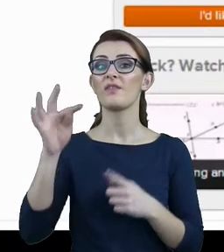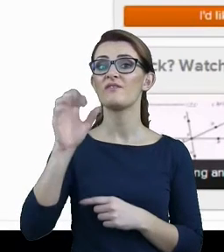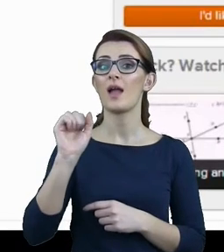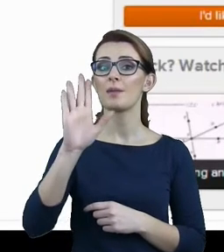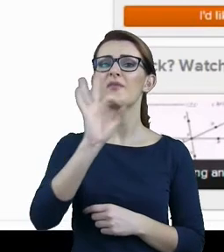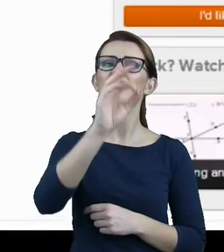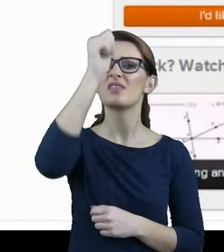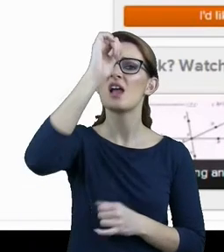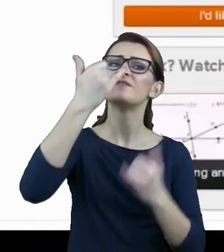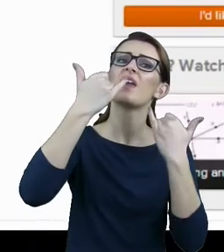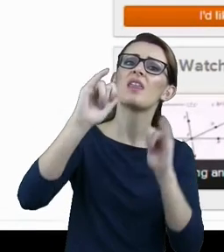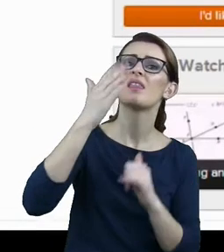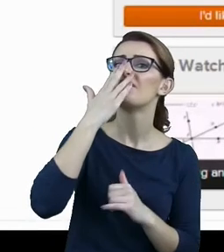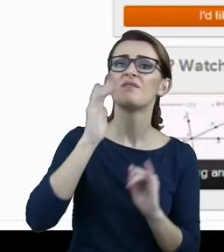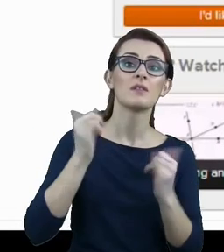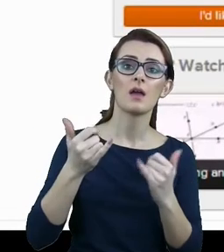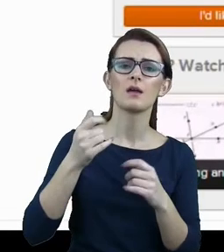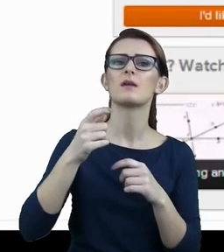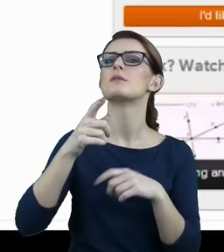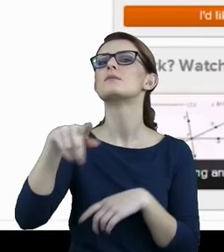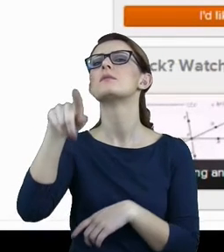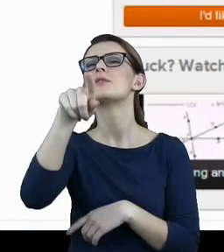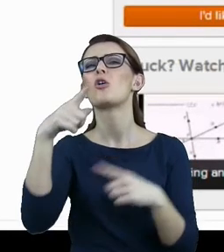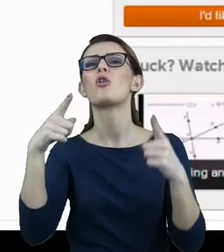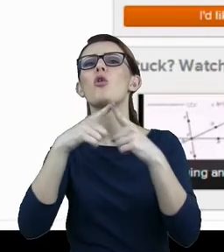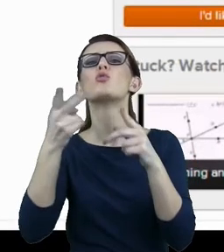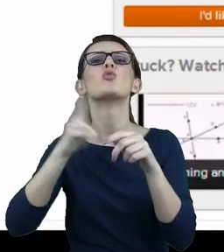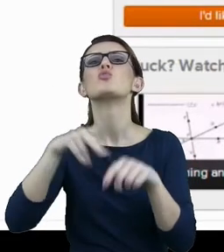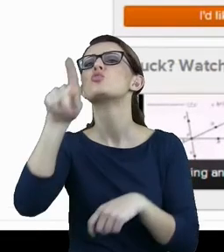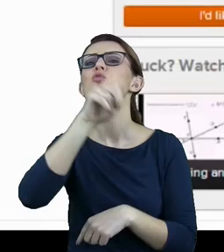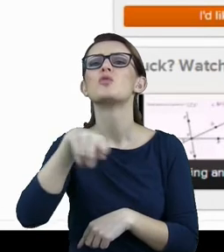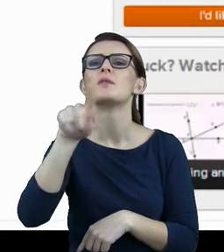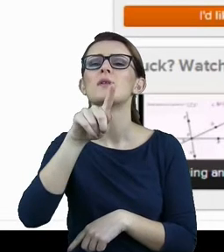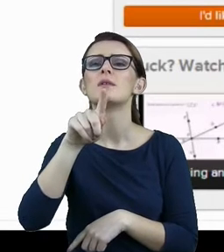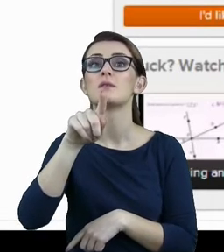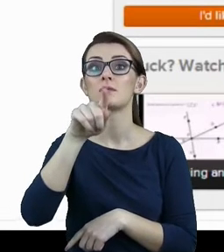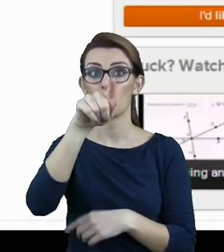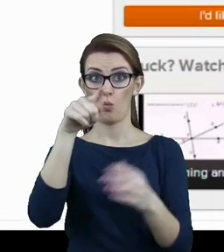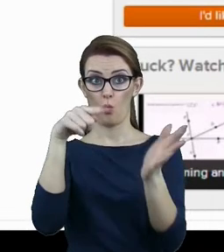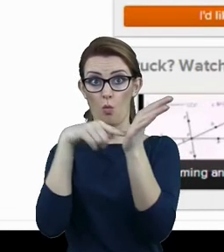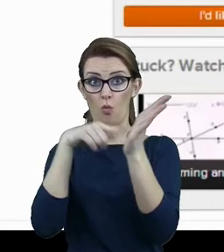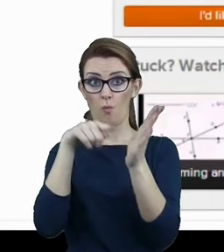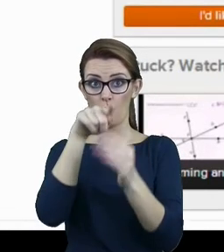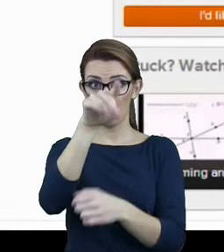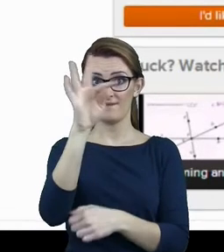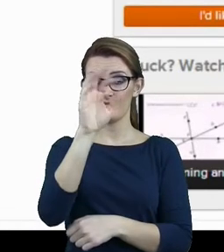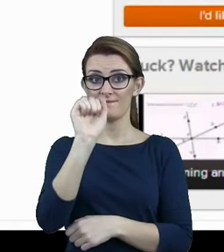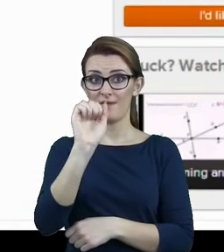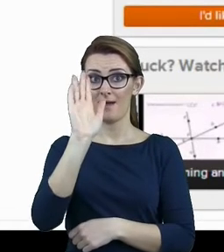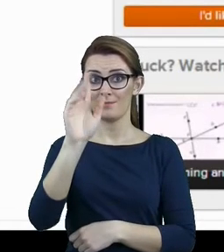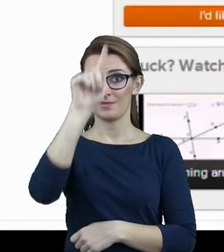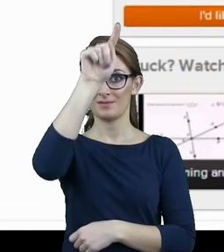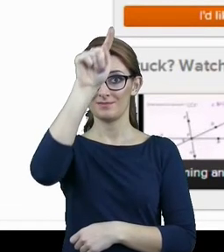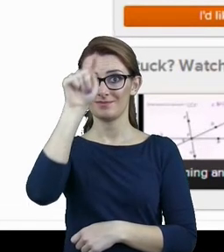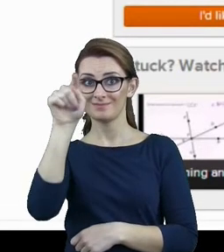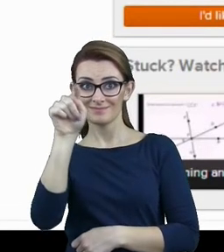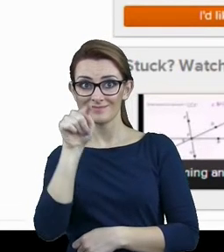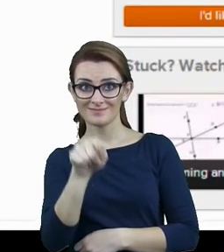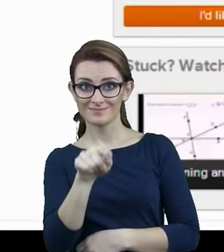Jaka jest inna nazwa kąta FAB? Sprawdźmy, który to jest kąt.